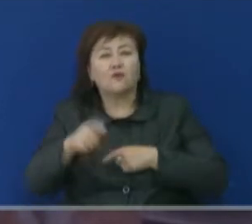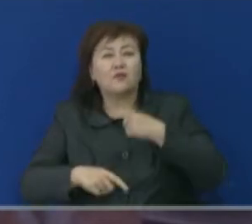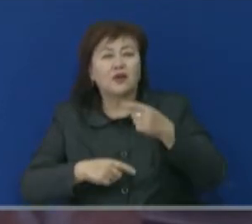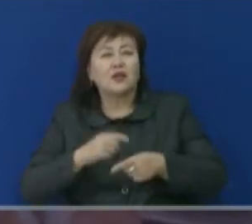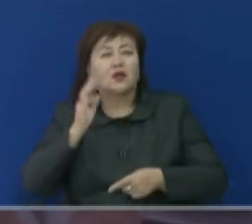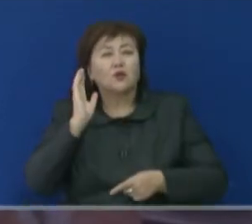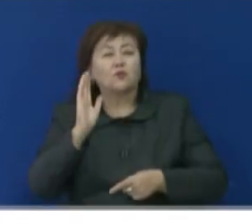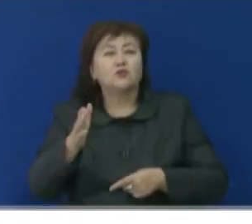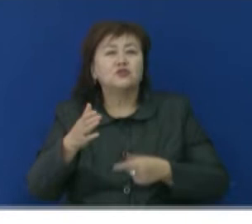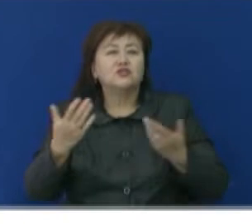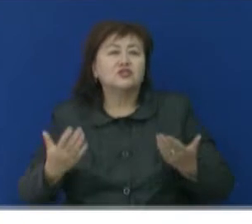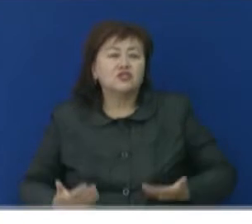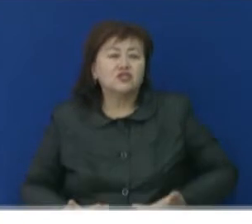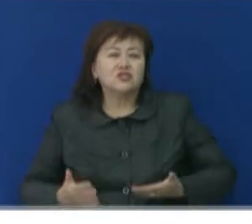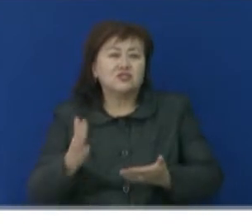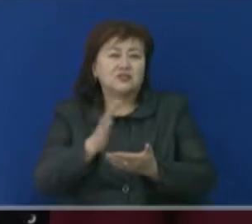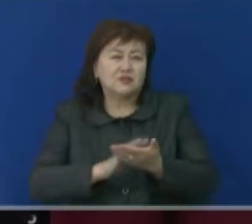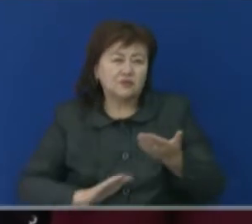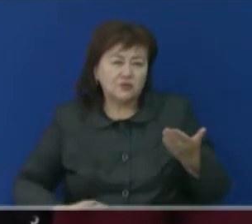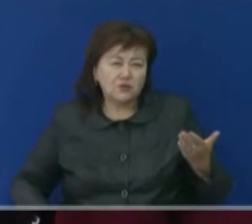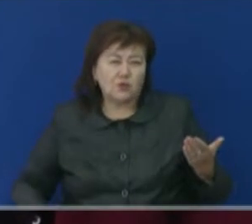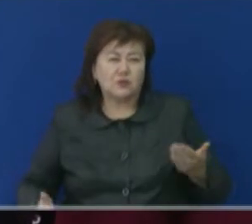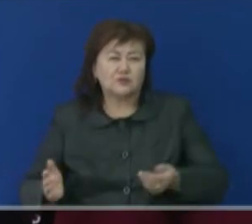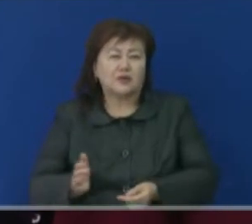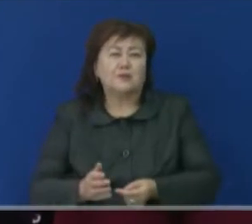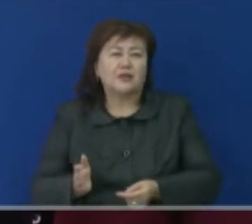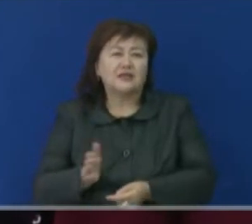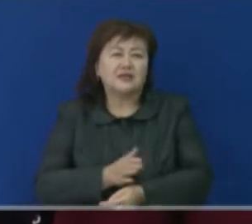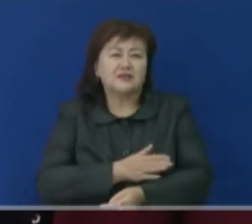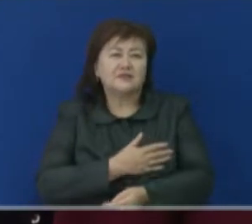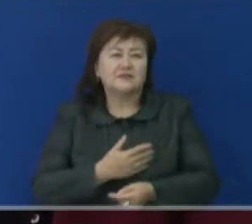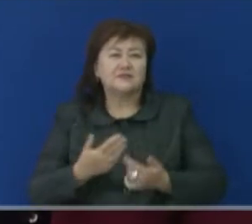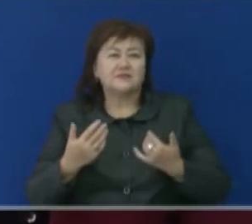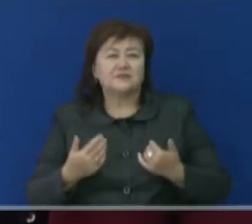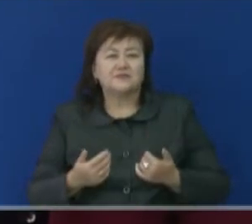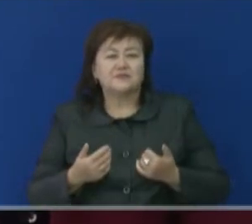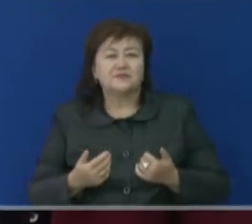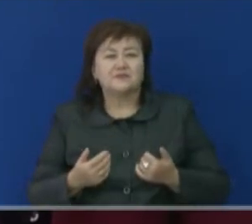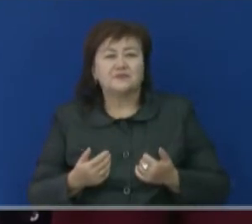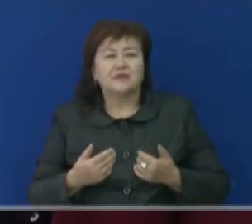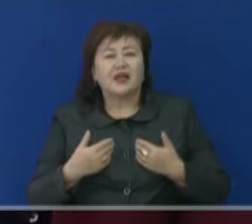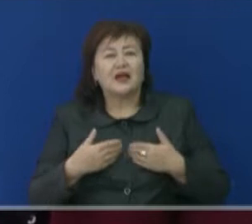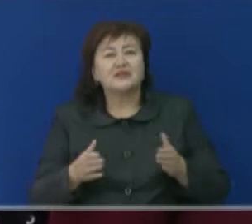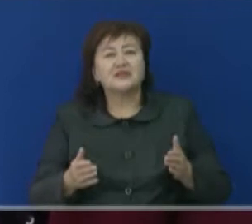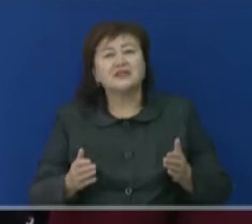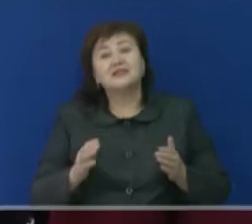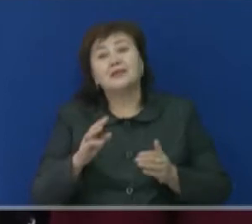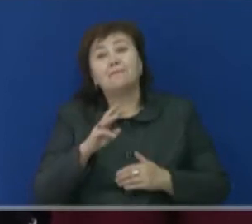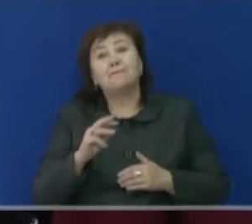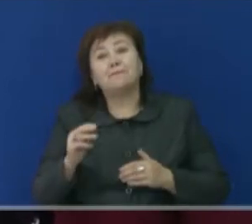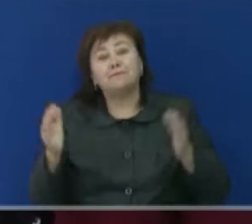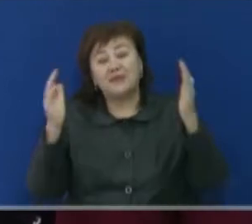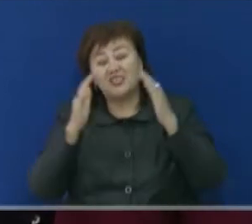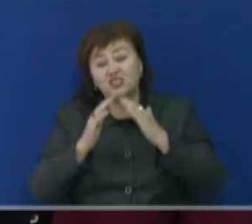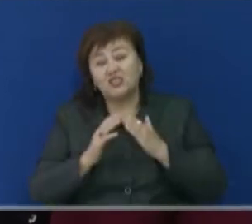болып, өмірлері ұзақ болып, бұл мешіттер керек. Ахмет Сафа Хазіреті мешіт ашылды. Иншаллах.